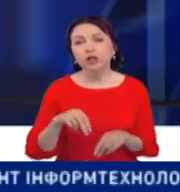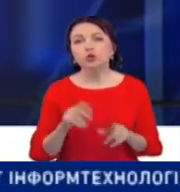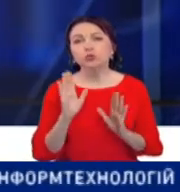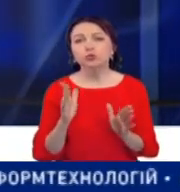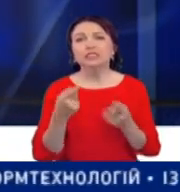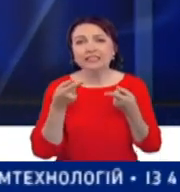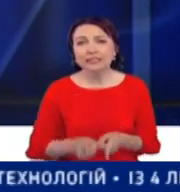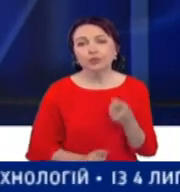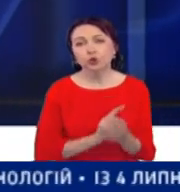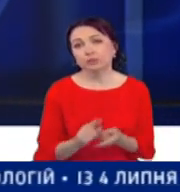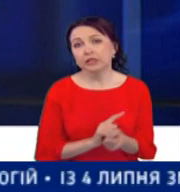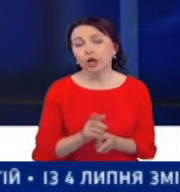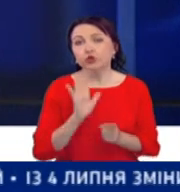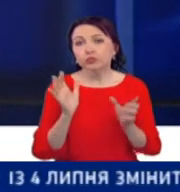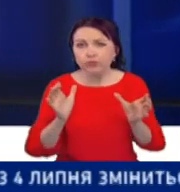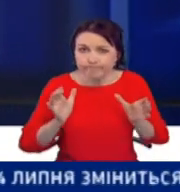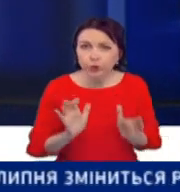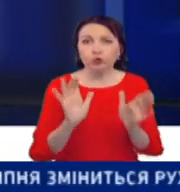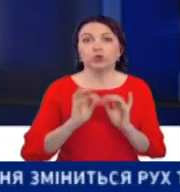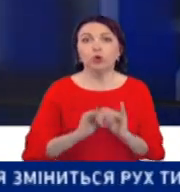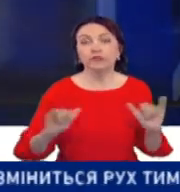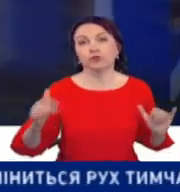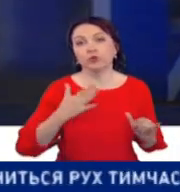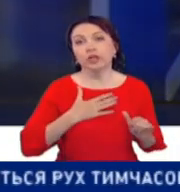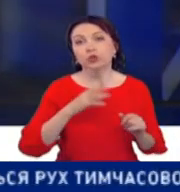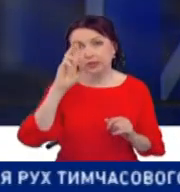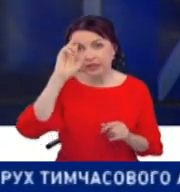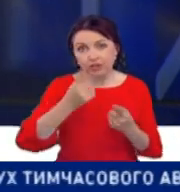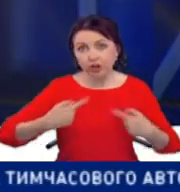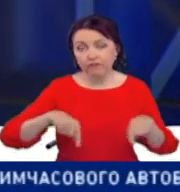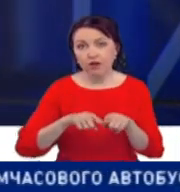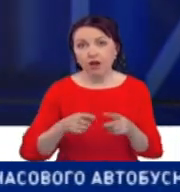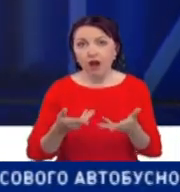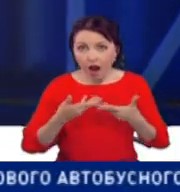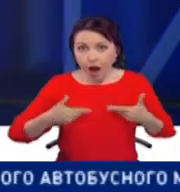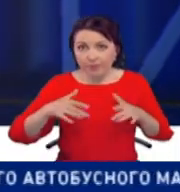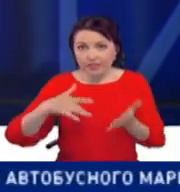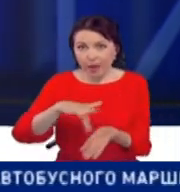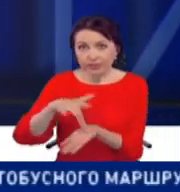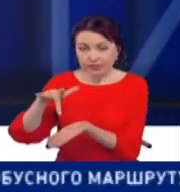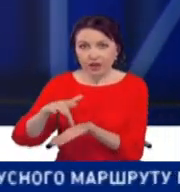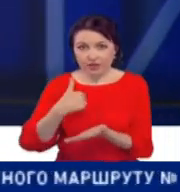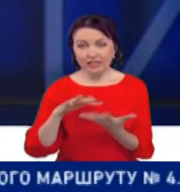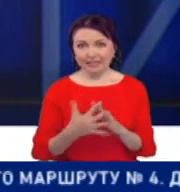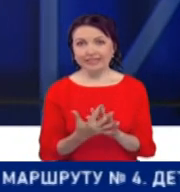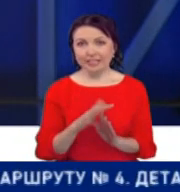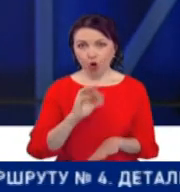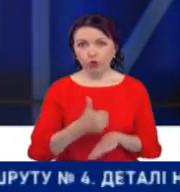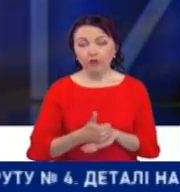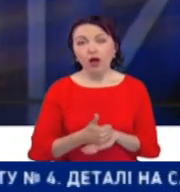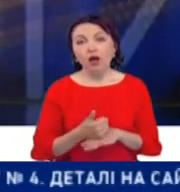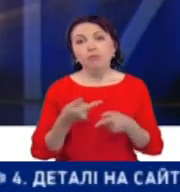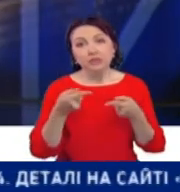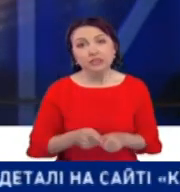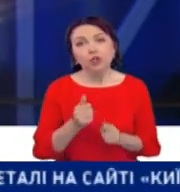дійсно зміни, що дасть поштовх для розвитку нашої держави. А ми ж на місцях, ну, я безпосередньо як сільський голова, ми дійсно